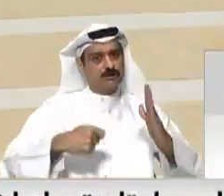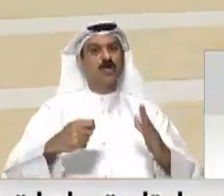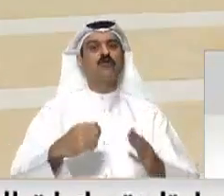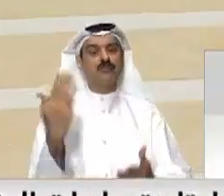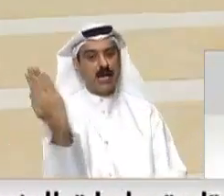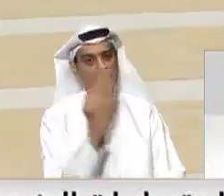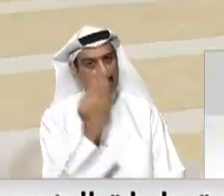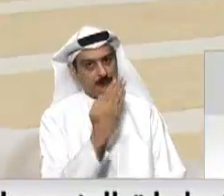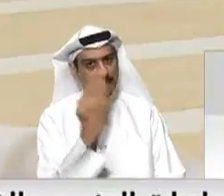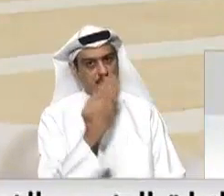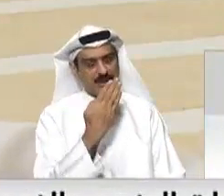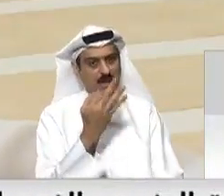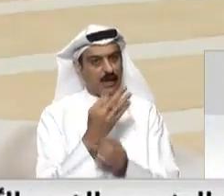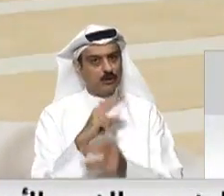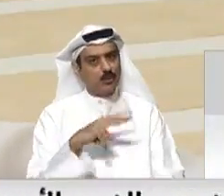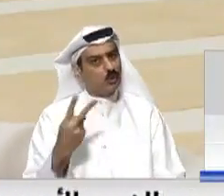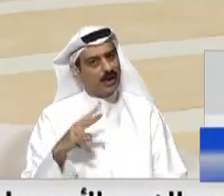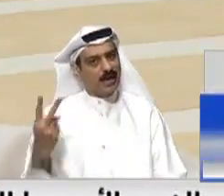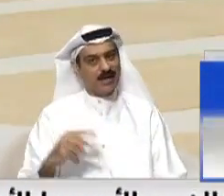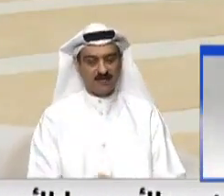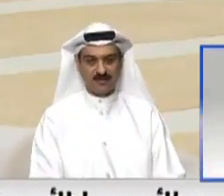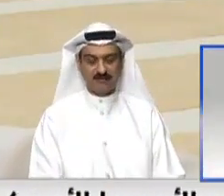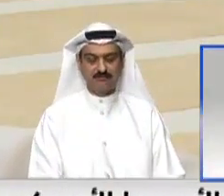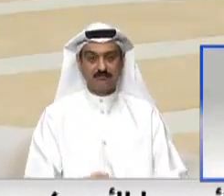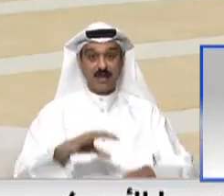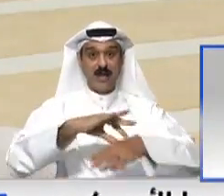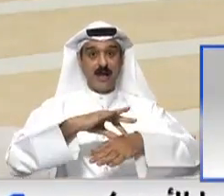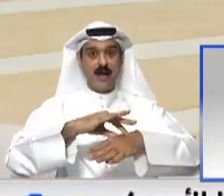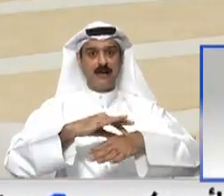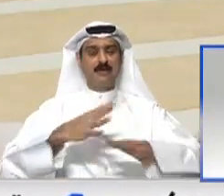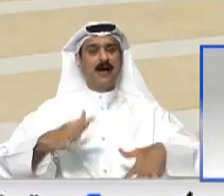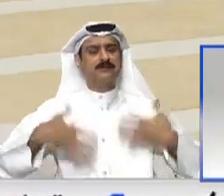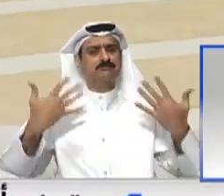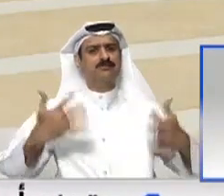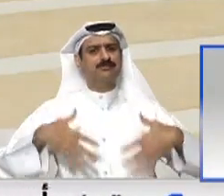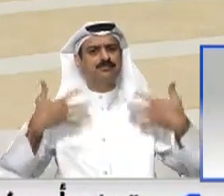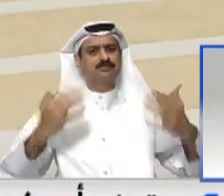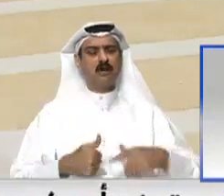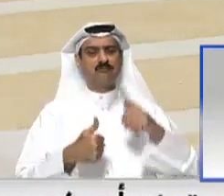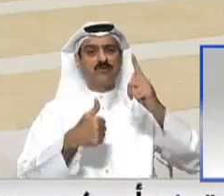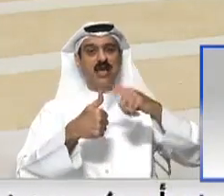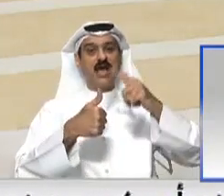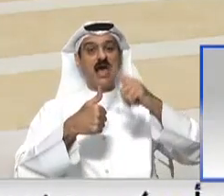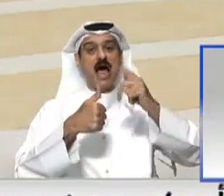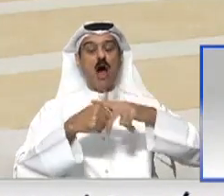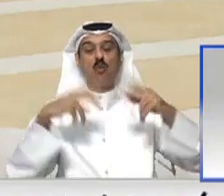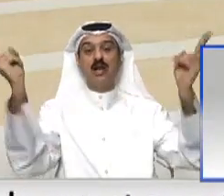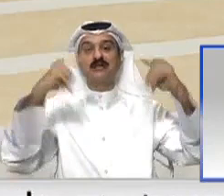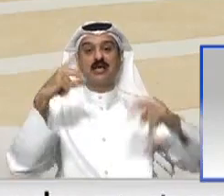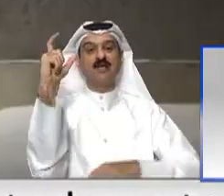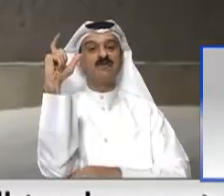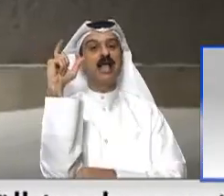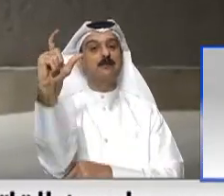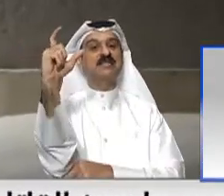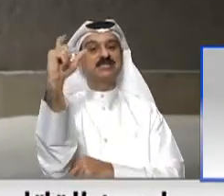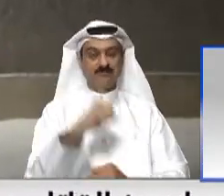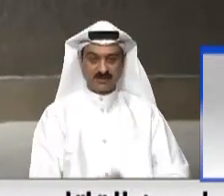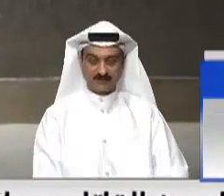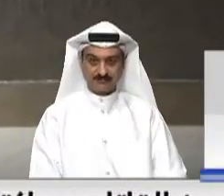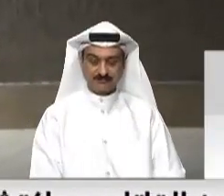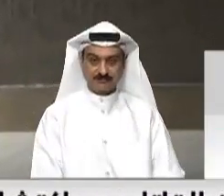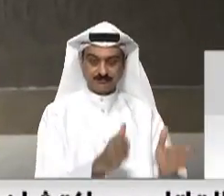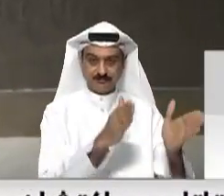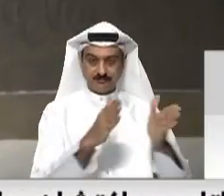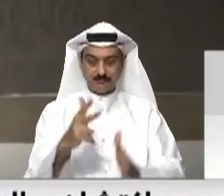والمباني الاخرى هذه فرحه اهالي مدينه المطلاع كاول تيار كهربائي يوصل للمساجد اكثر من